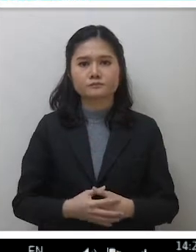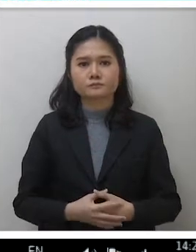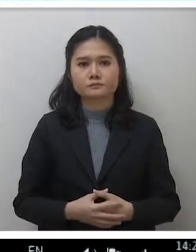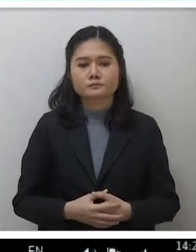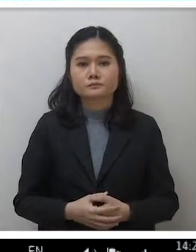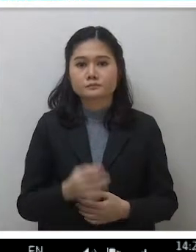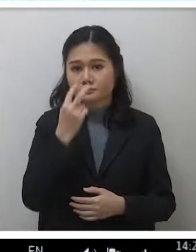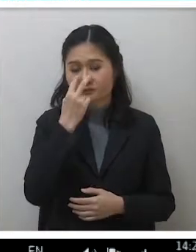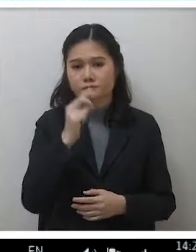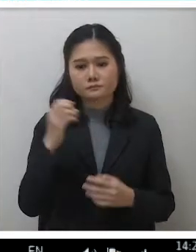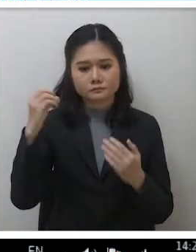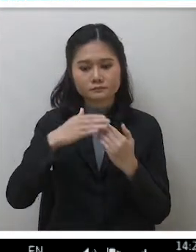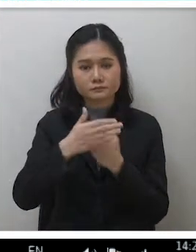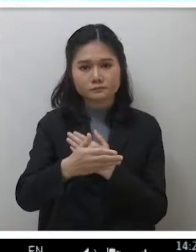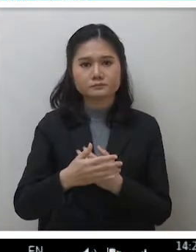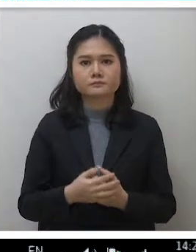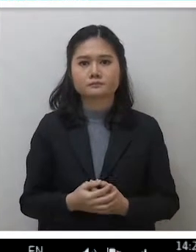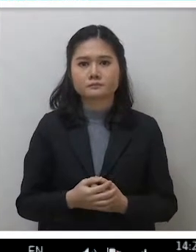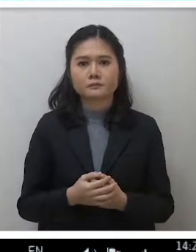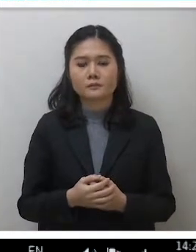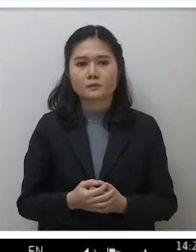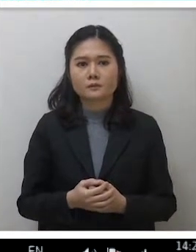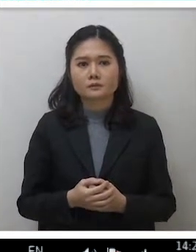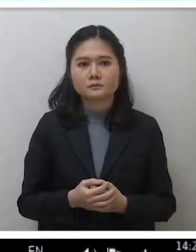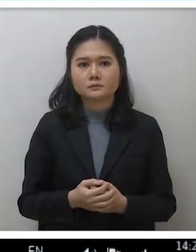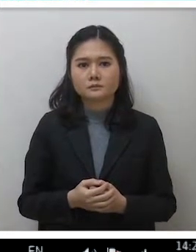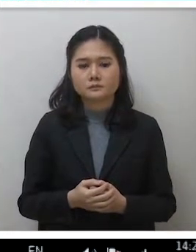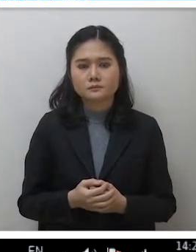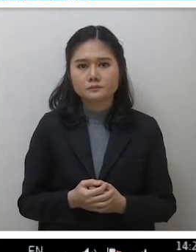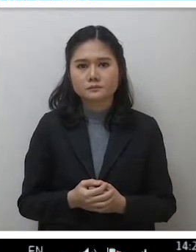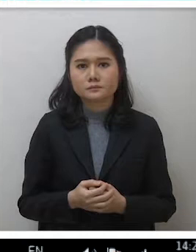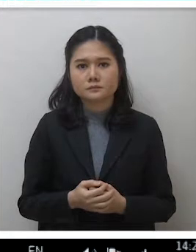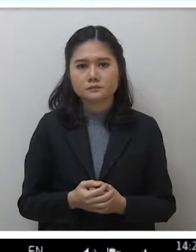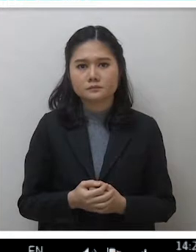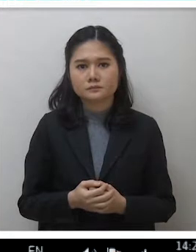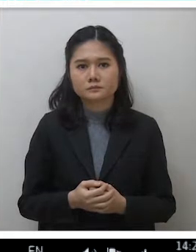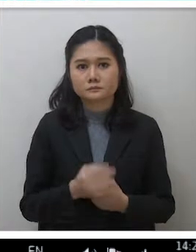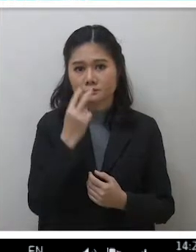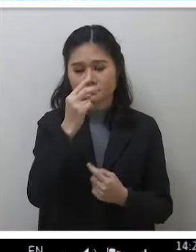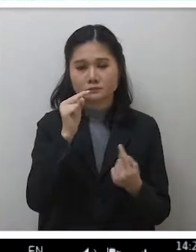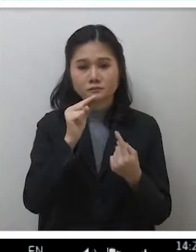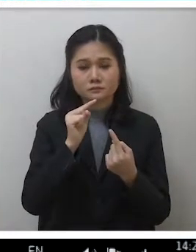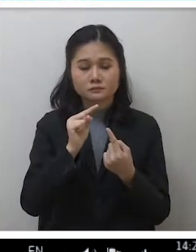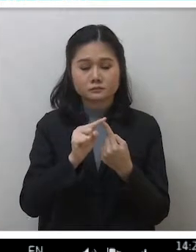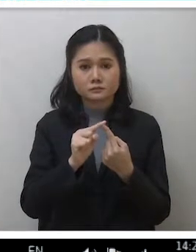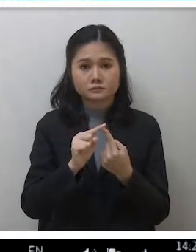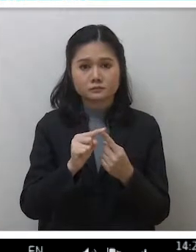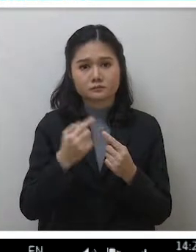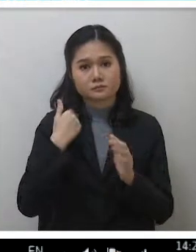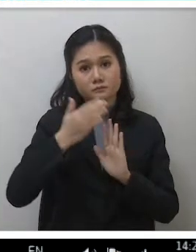ก็จะเห็นว่าเรามีแสงเงานะครับพอเรากลับไปมองที่คาเมล่าวิว